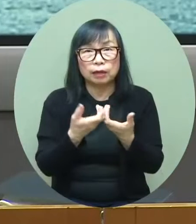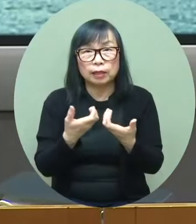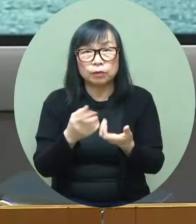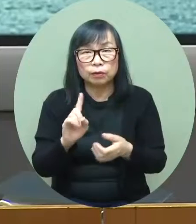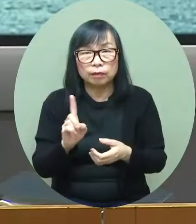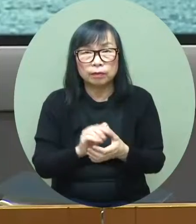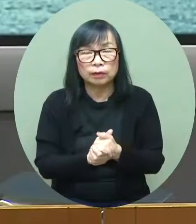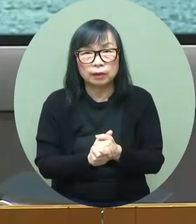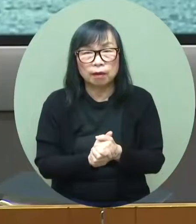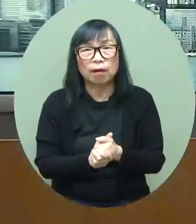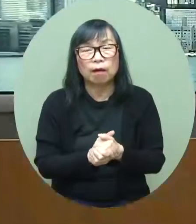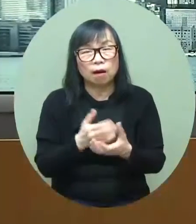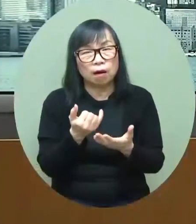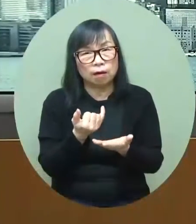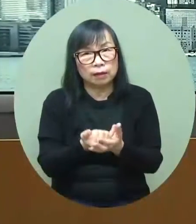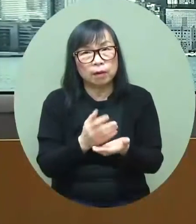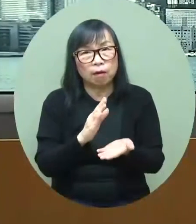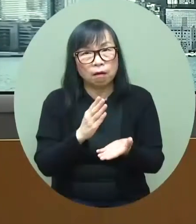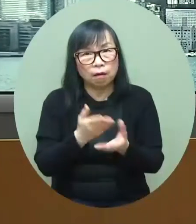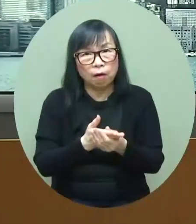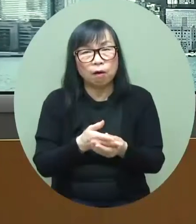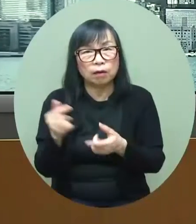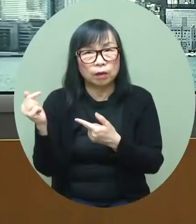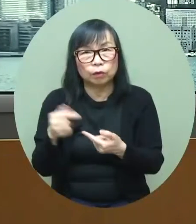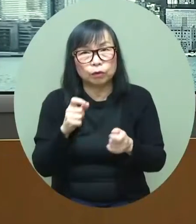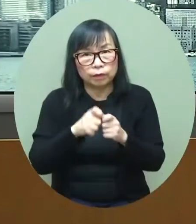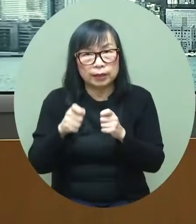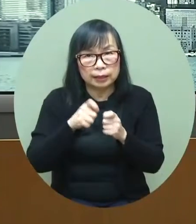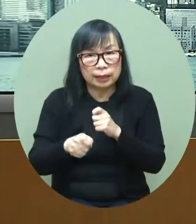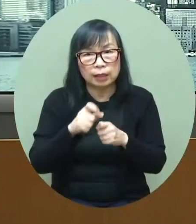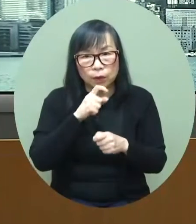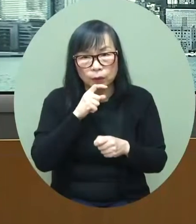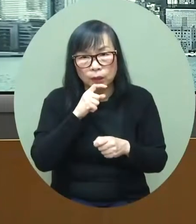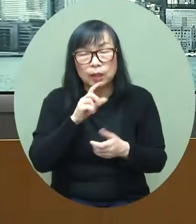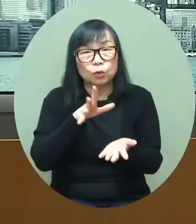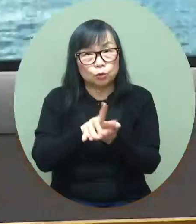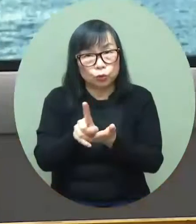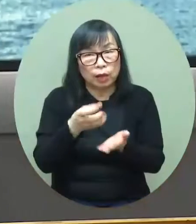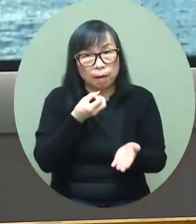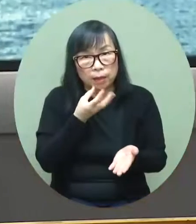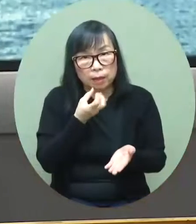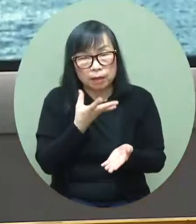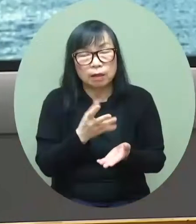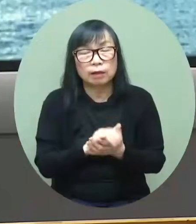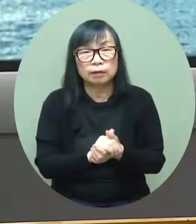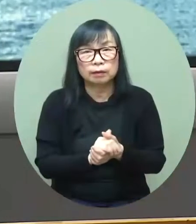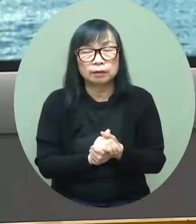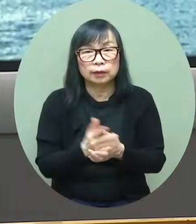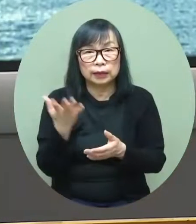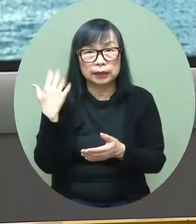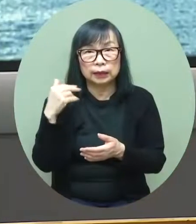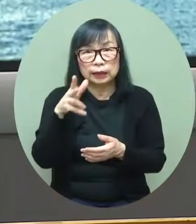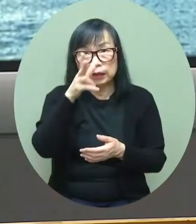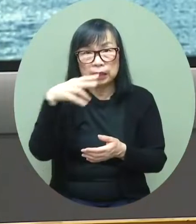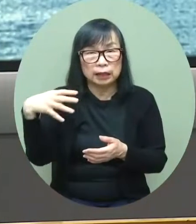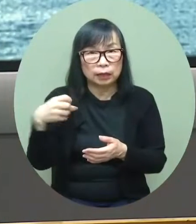死亡個案計算方 法，死亡個案其實我哋就一路都係做緊嗰個分析啦，係因為都需要專家去俾個意見嘅。咁之前我哋行政總